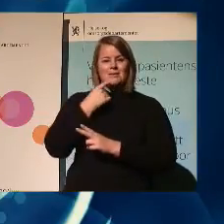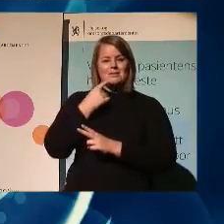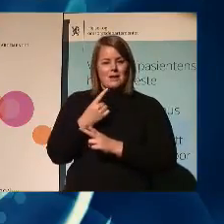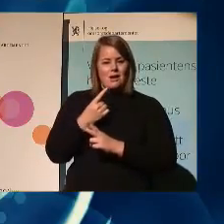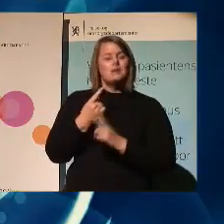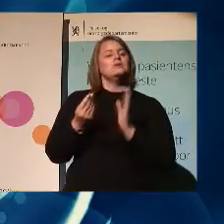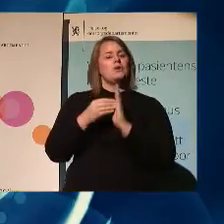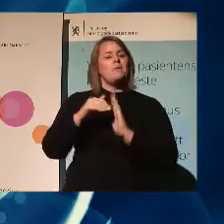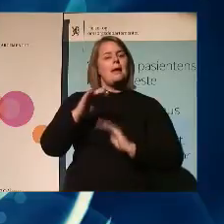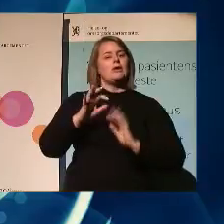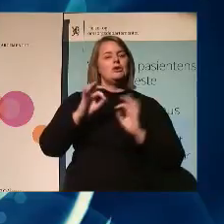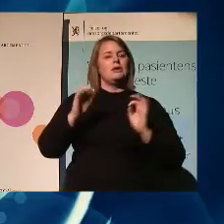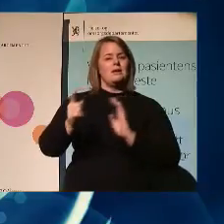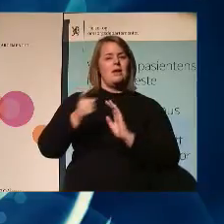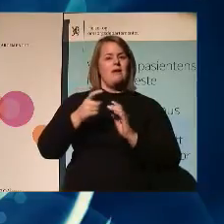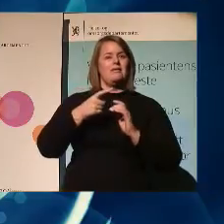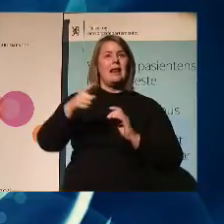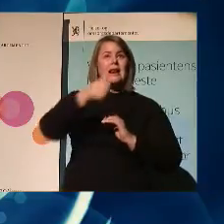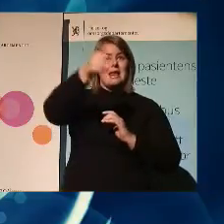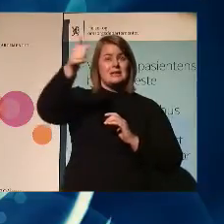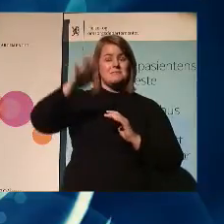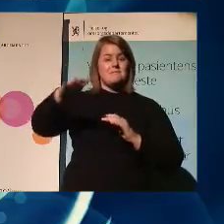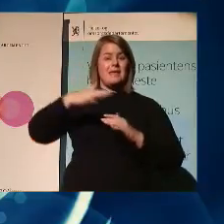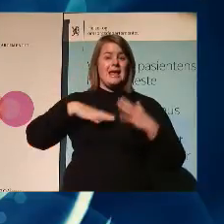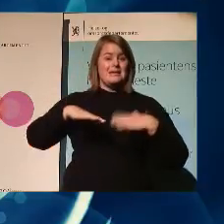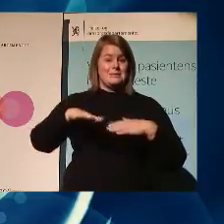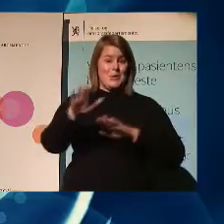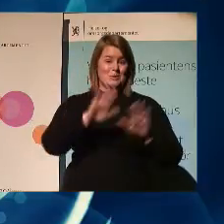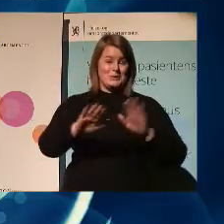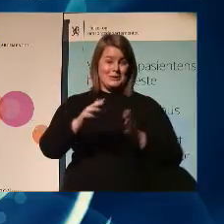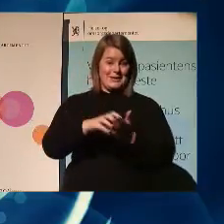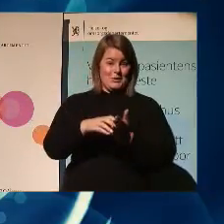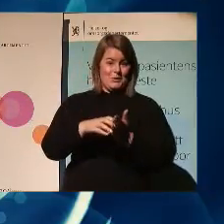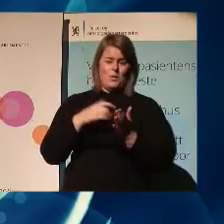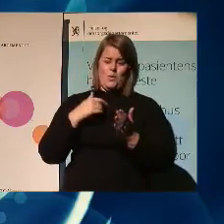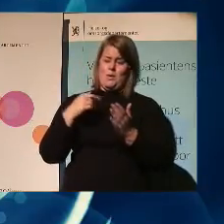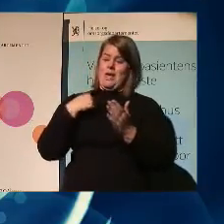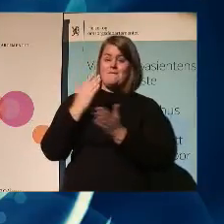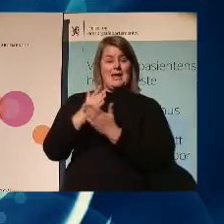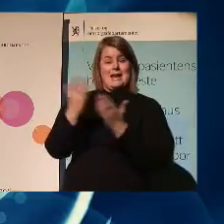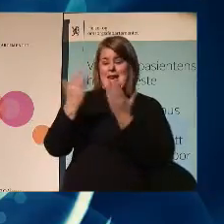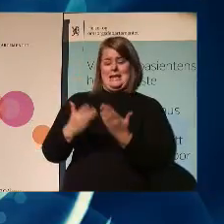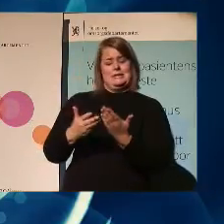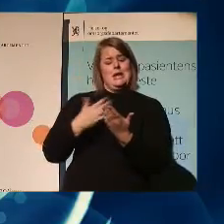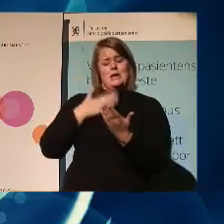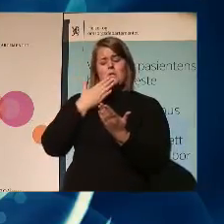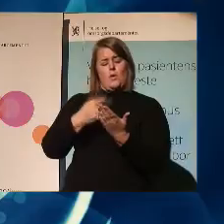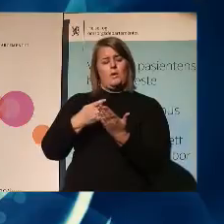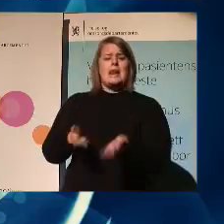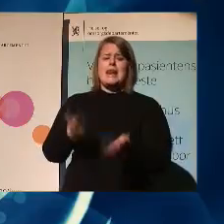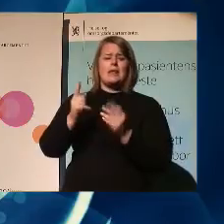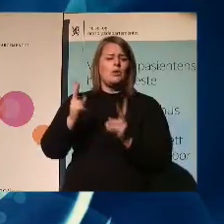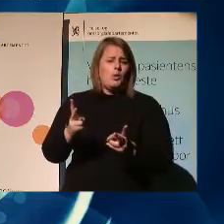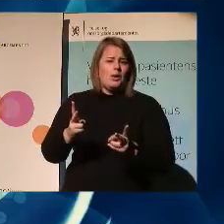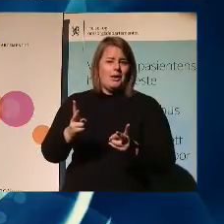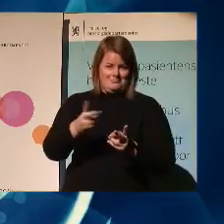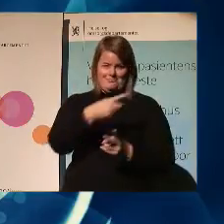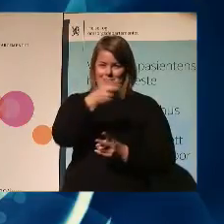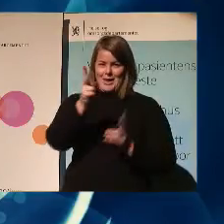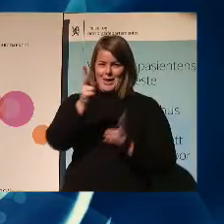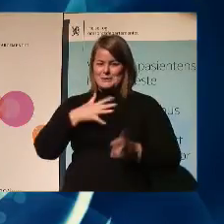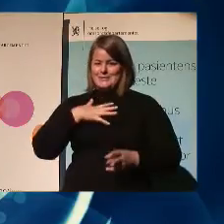krav til ledelse i helse- og omsorgssektoren. Jeg har lest den, jeg liker den, det lett å bruke den. Jeg kan anbefale den, jeg kan glede dere til nyttår dere